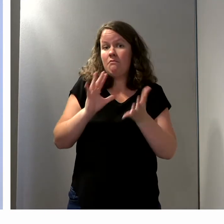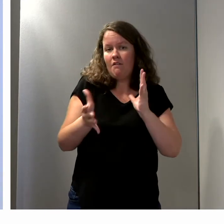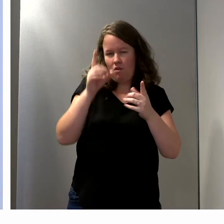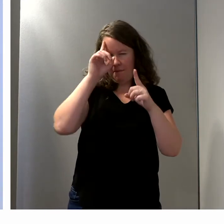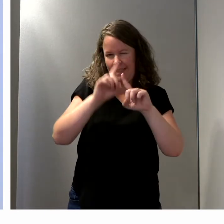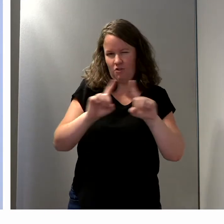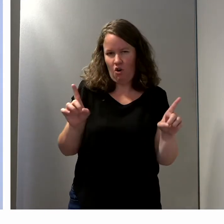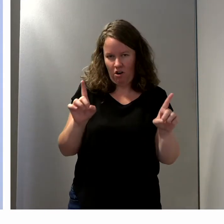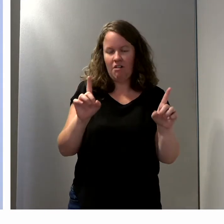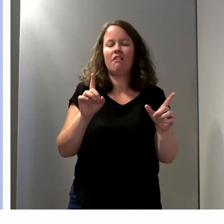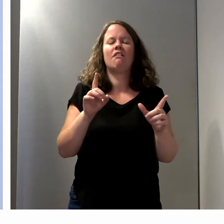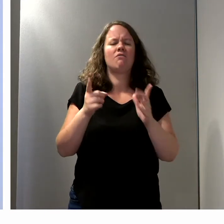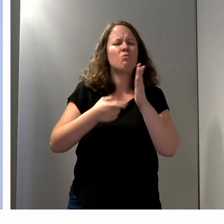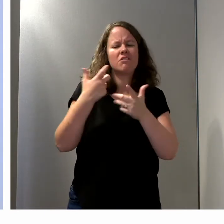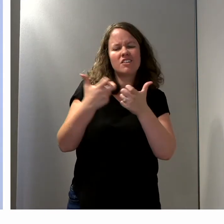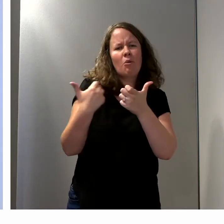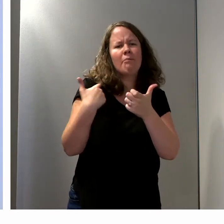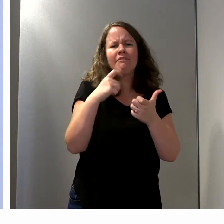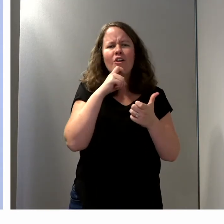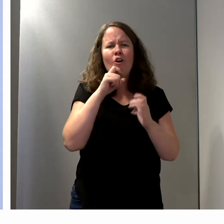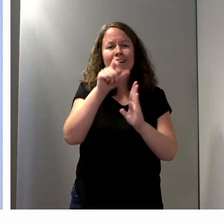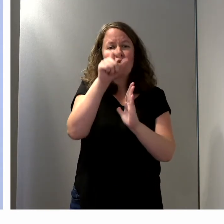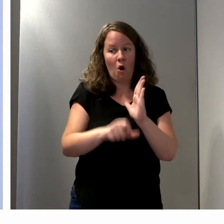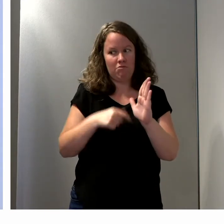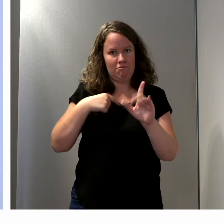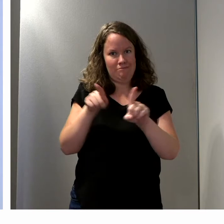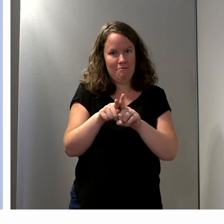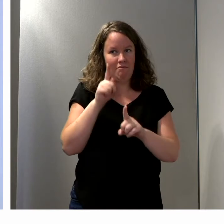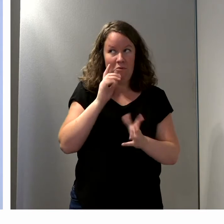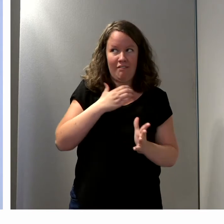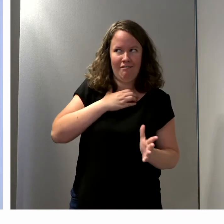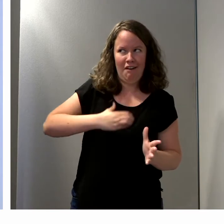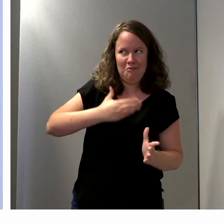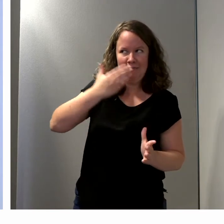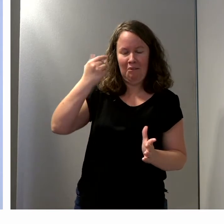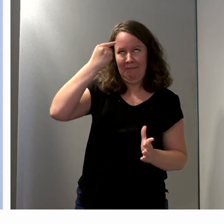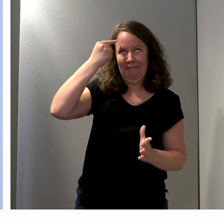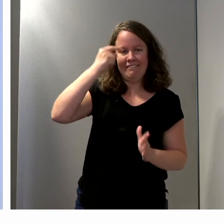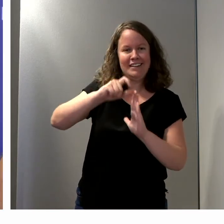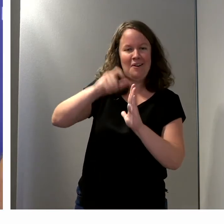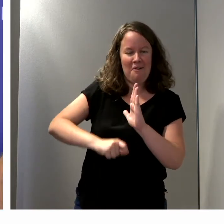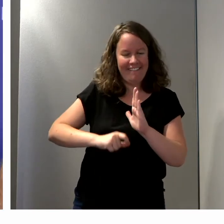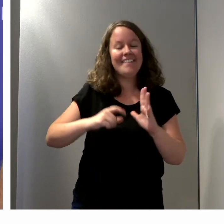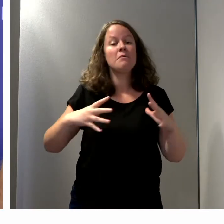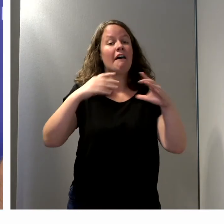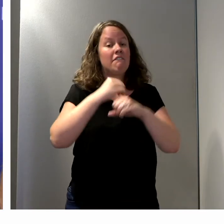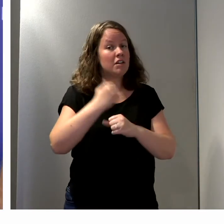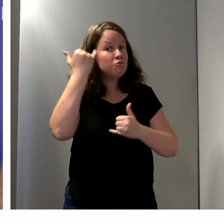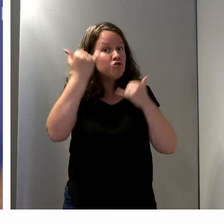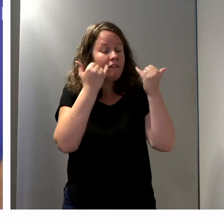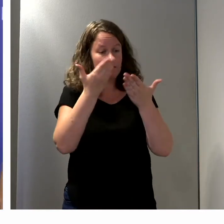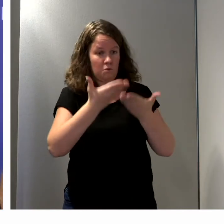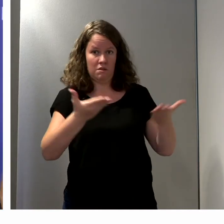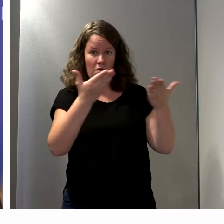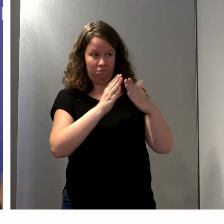restaurant, parce que décidément, je dois avoir un peu faim. Mais si, voilà, je souhaite aller